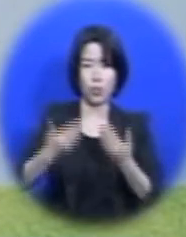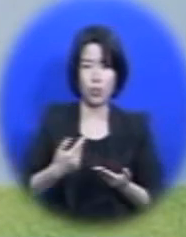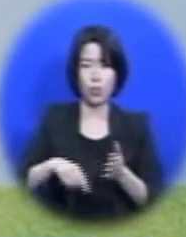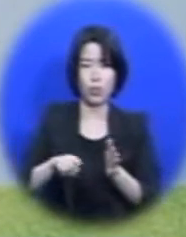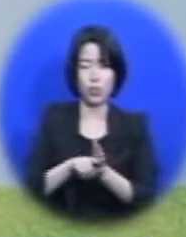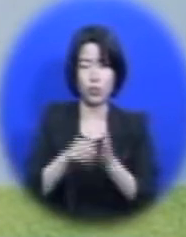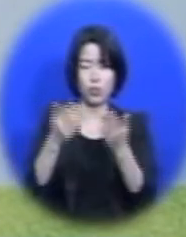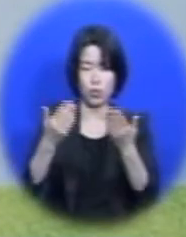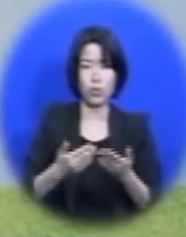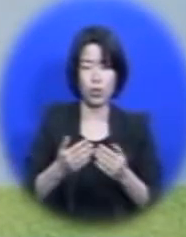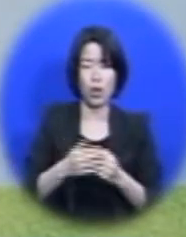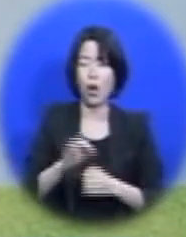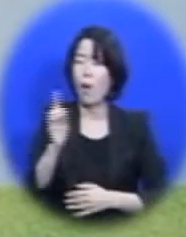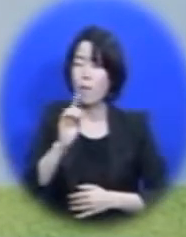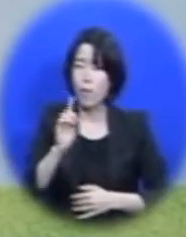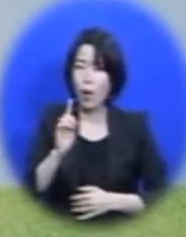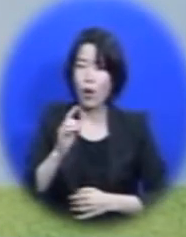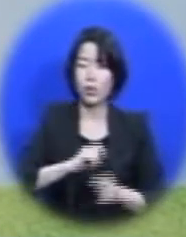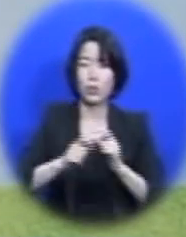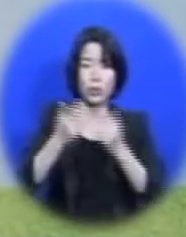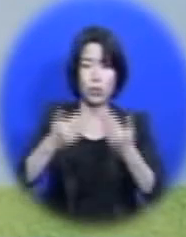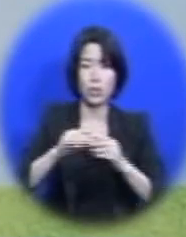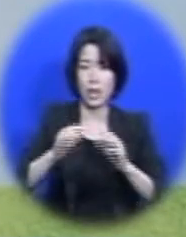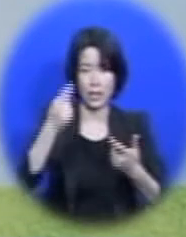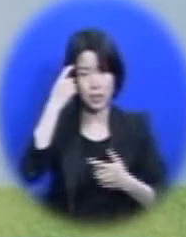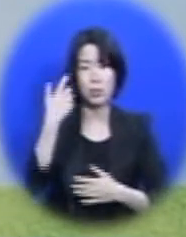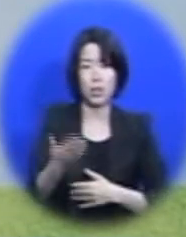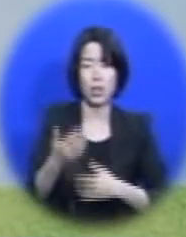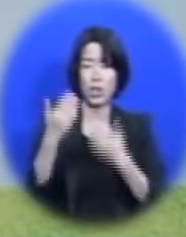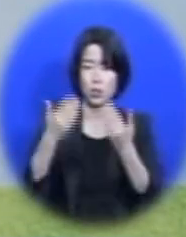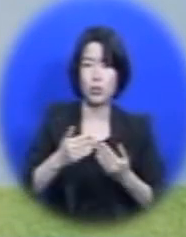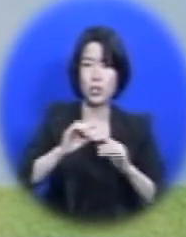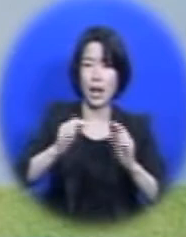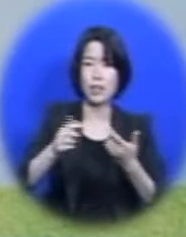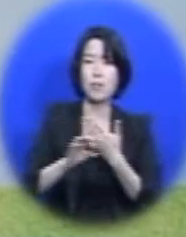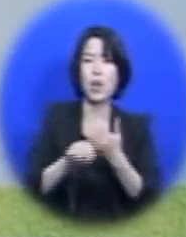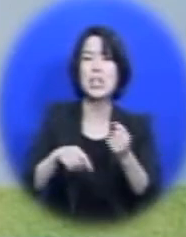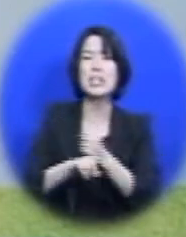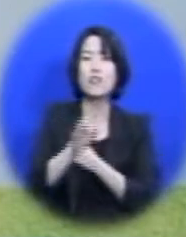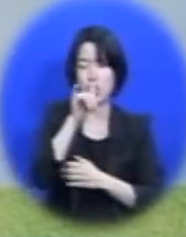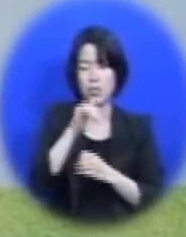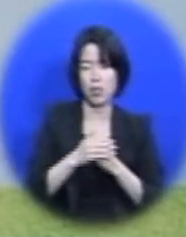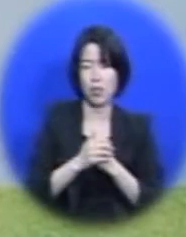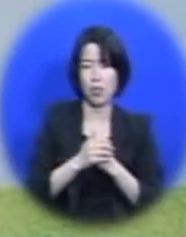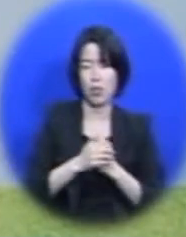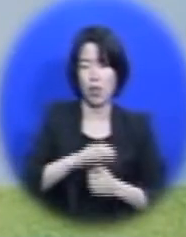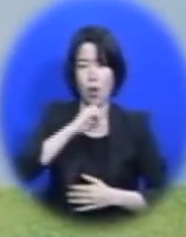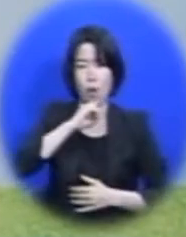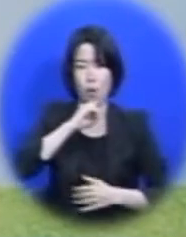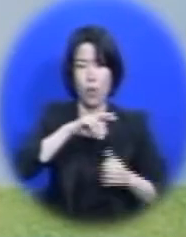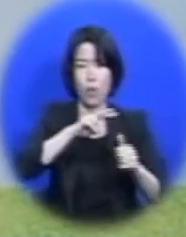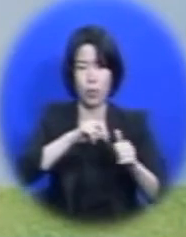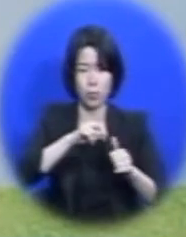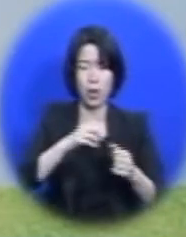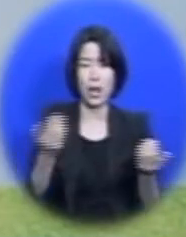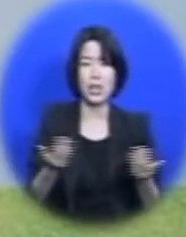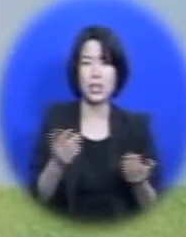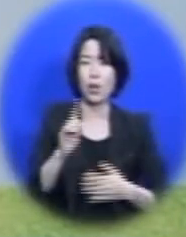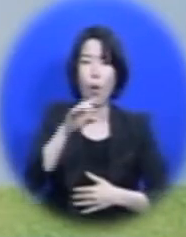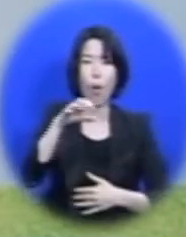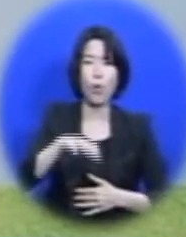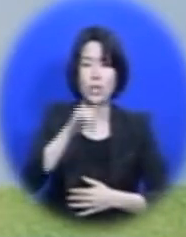뭘 안 주시겠어요? 안 주시면 무슨 이유가 있으시지 않으시겠어요? 원망하고 불평할 일이 어디